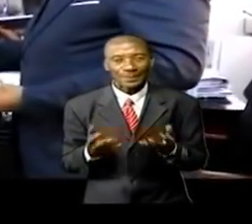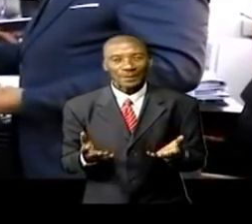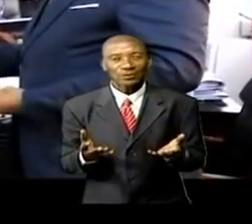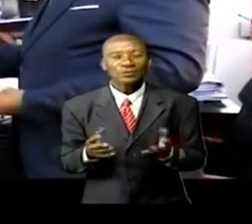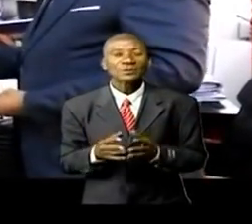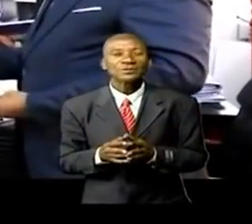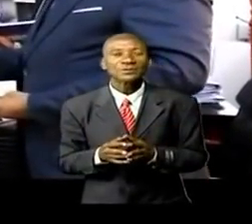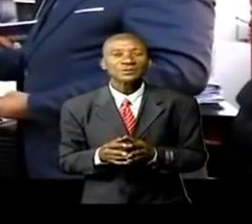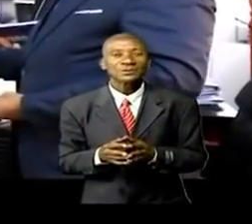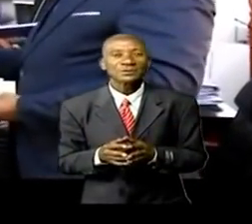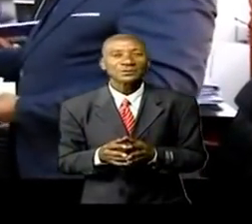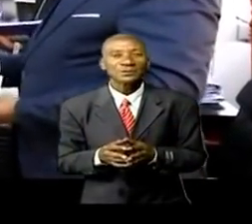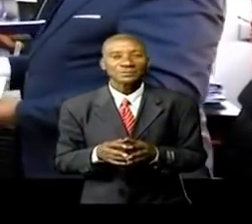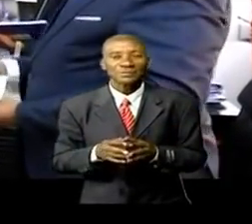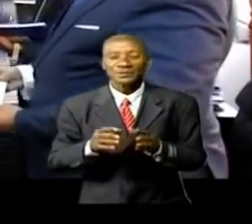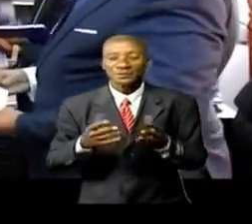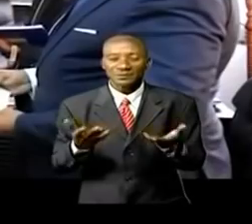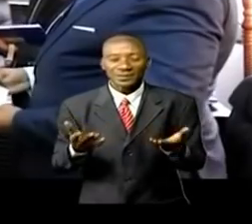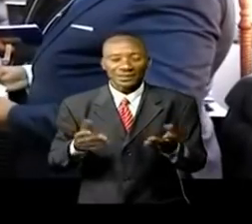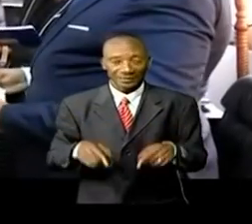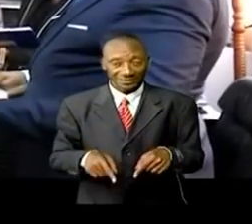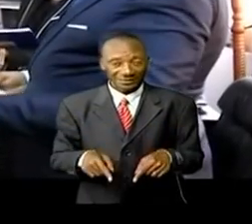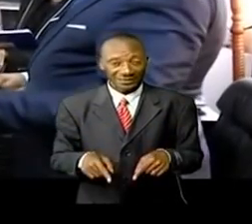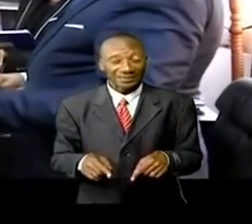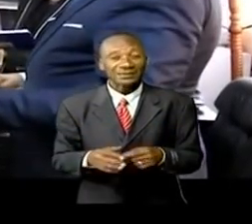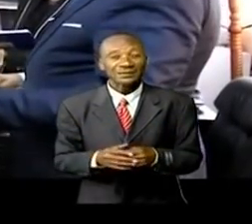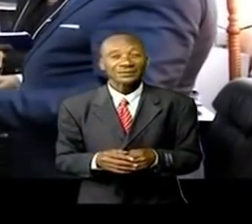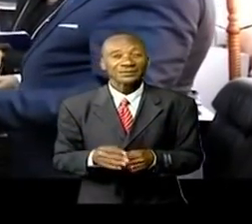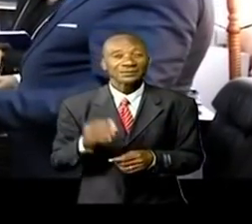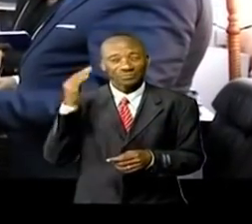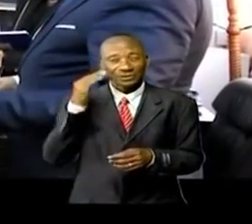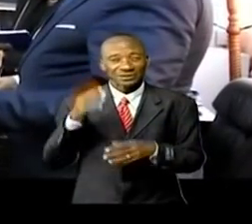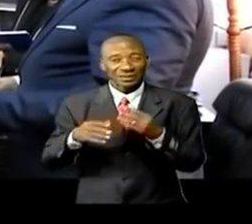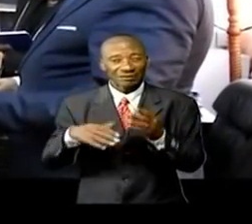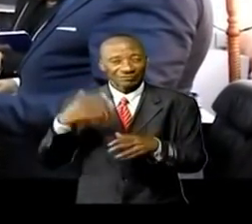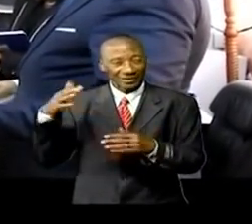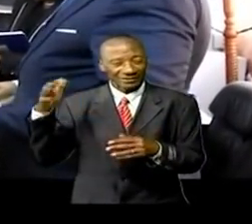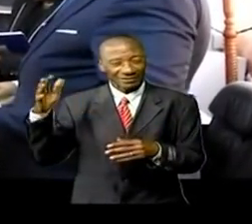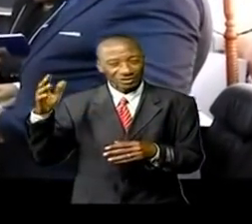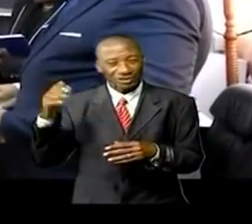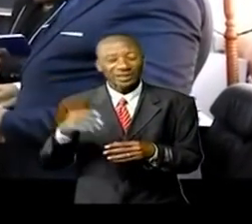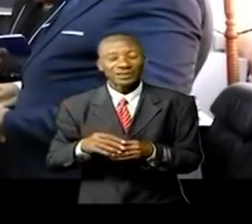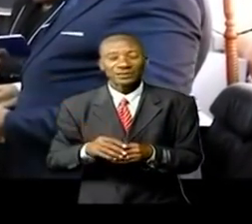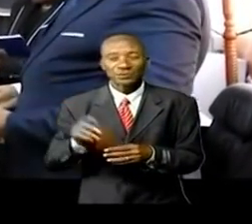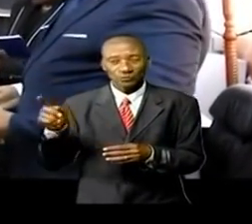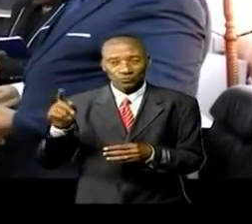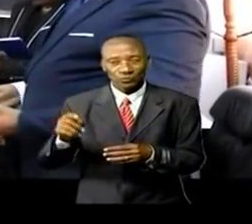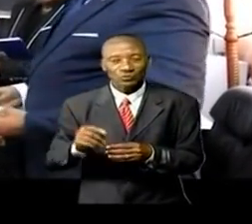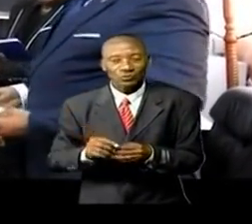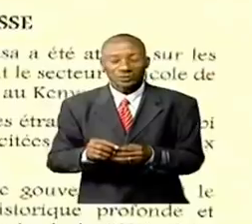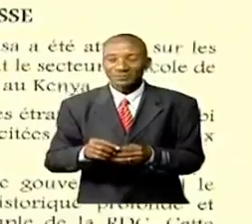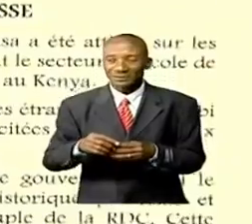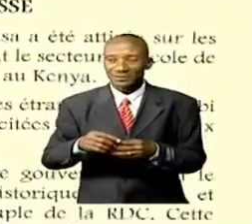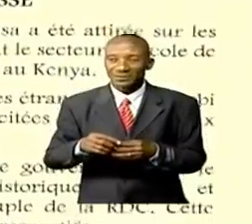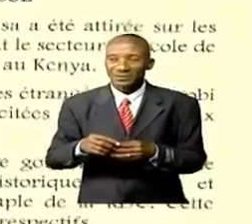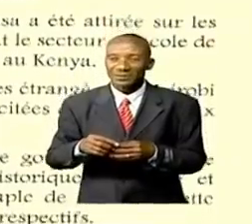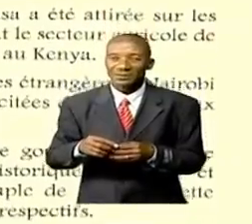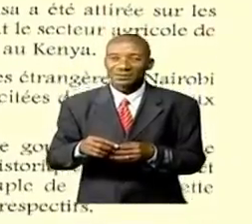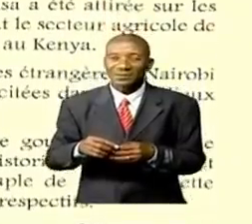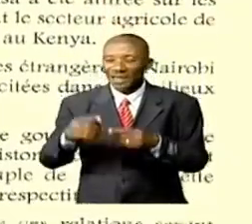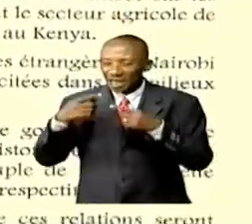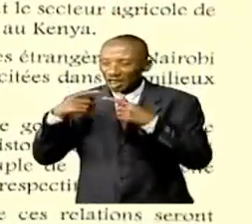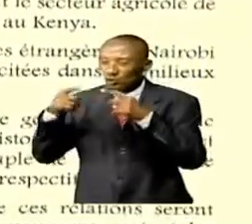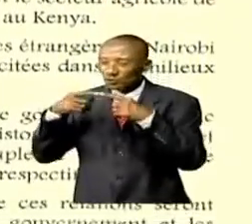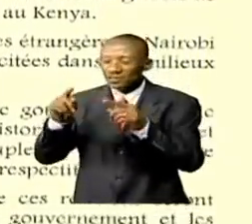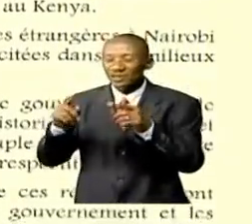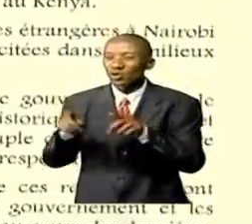a remis au secrétaire général du ministère des Affaires étrangères la note verbale contenant les excuses du gouvernement kenyan. Et par